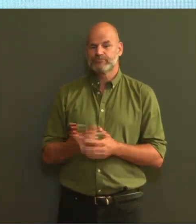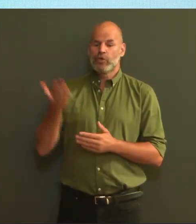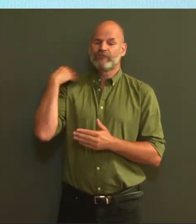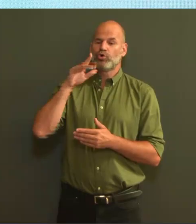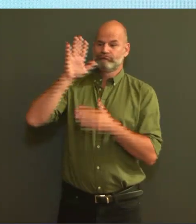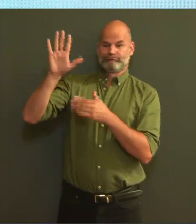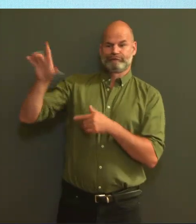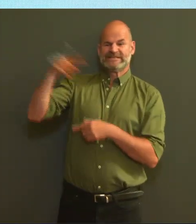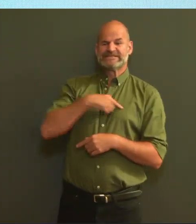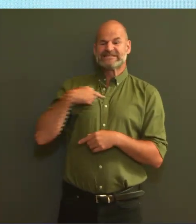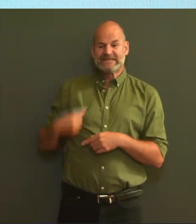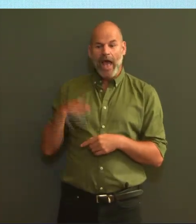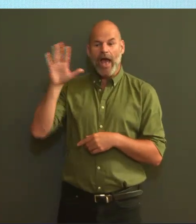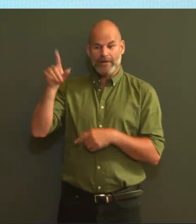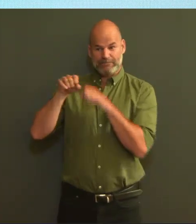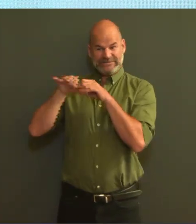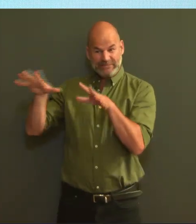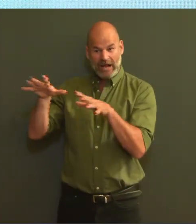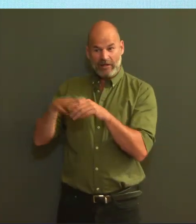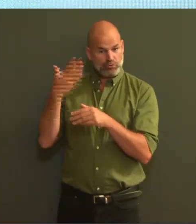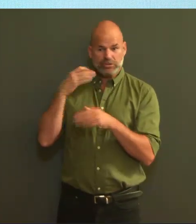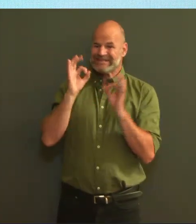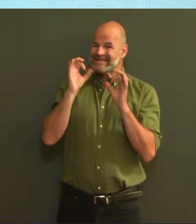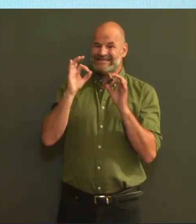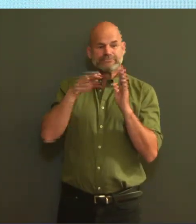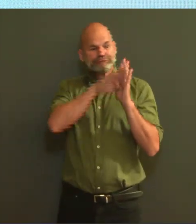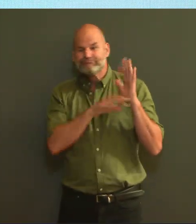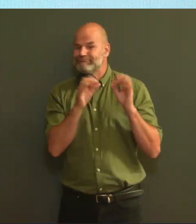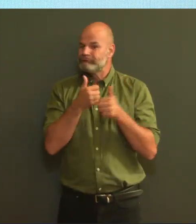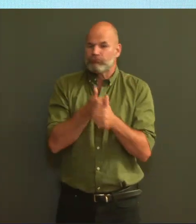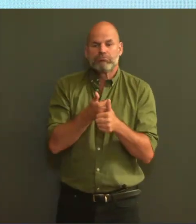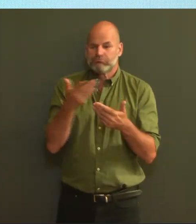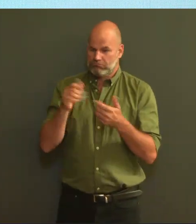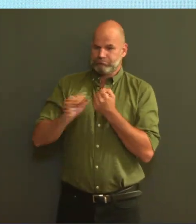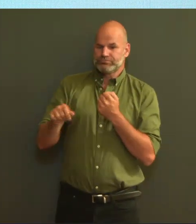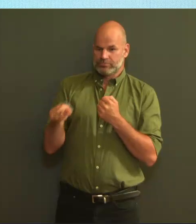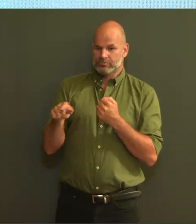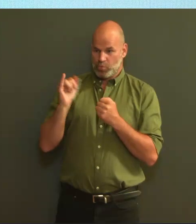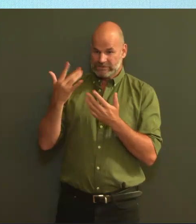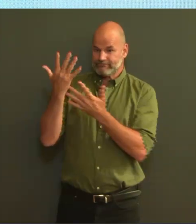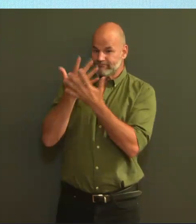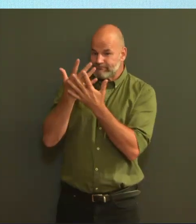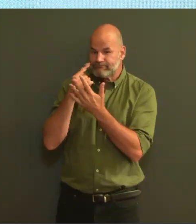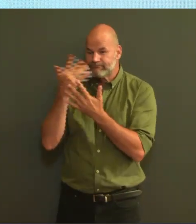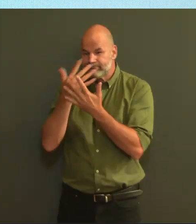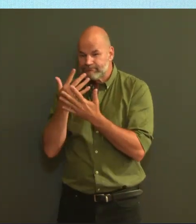je alles vrijlaat, één persoon gemiddeld 3,28 nieuwe personen gaat besmetten.